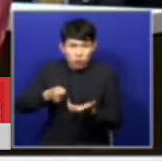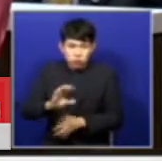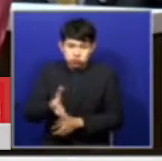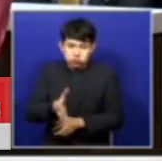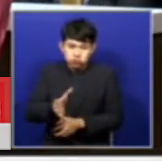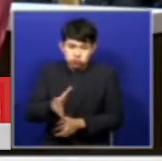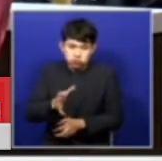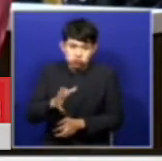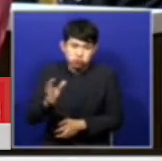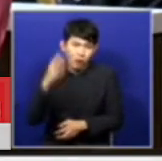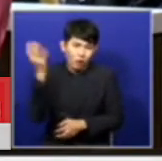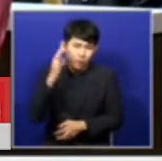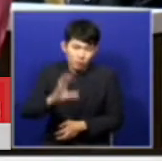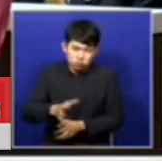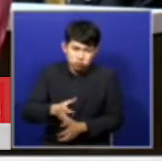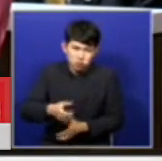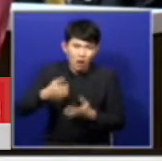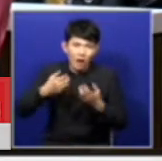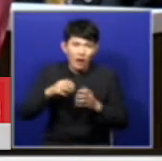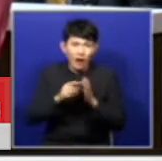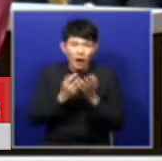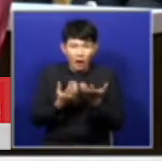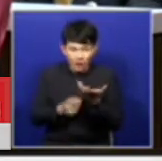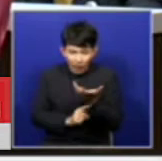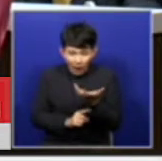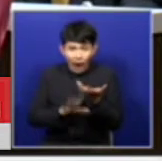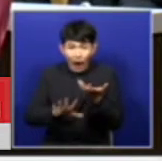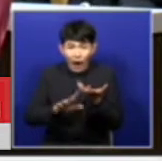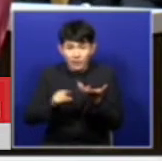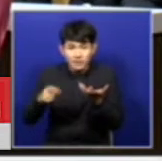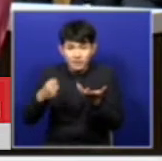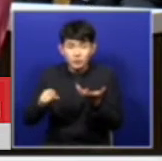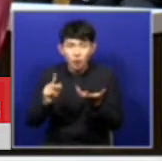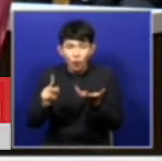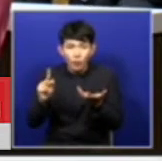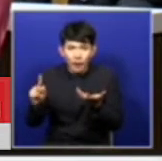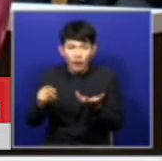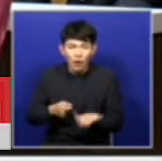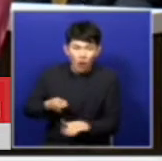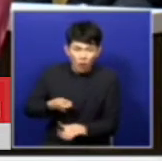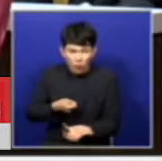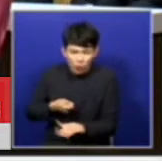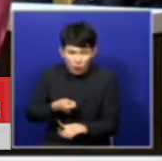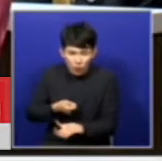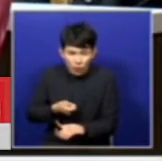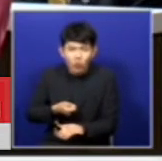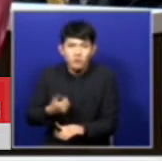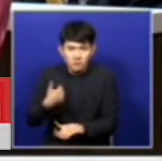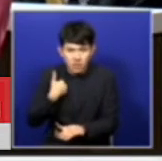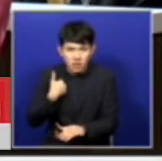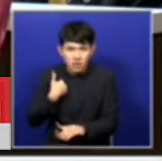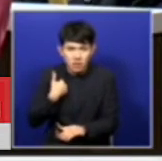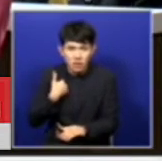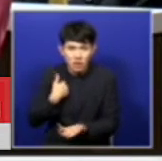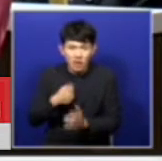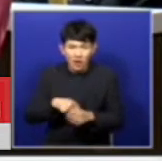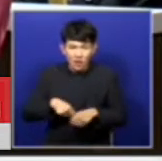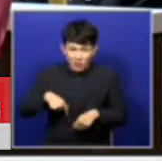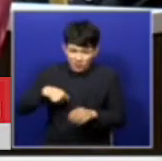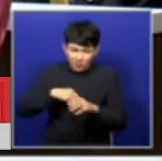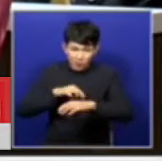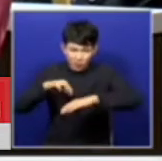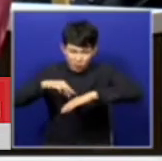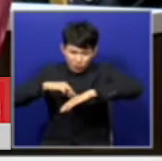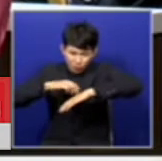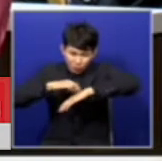5กิโล10กิโลแล้วก็ไปพ่นลมใส่เพื่อทำแนวกันไฟเนี่ยเขาเดิน3ชั่วโมงนะครับขึ้นเ